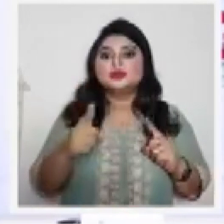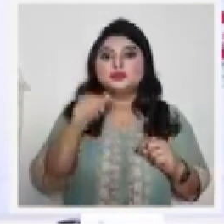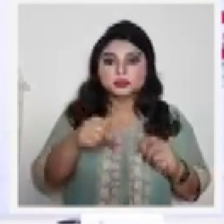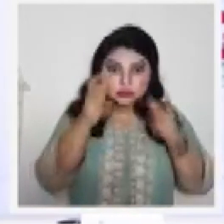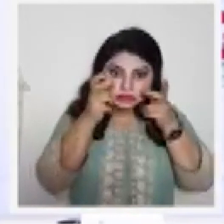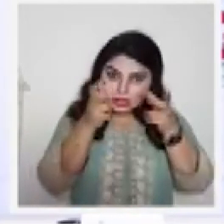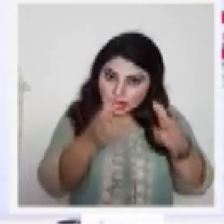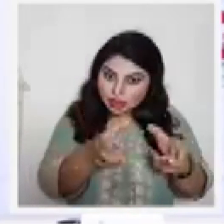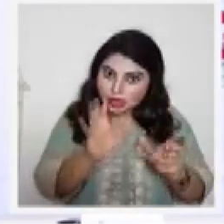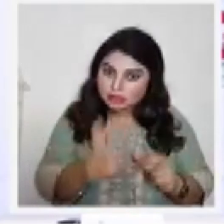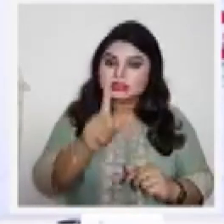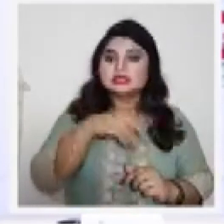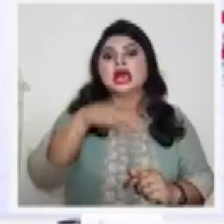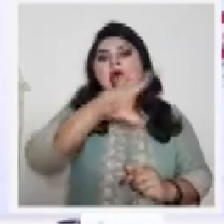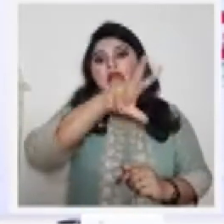আইসোলেশনের শতকরা হার